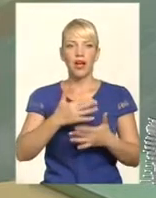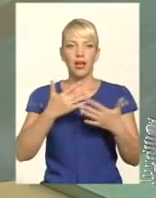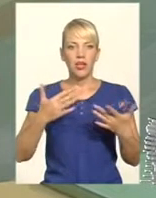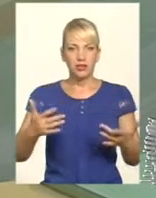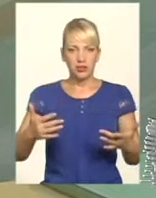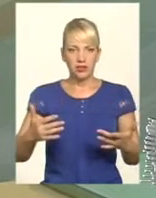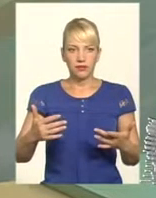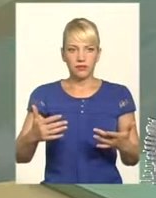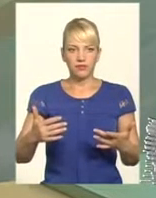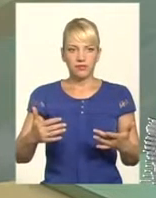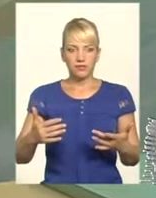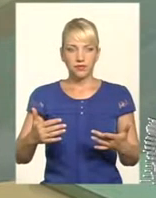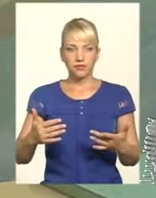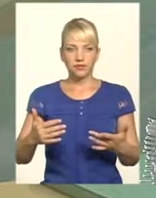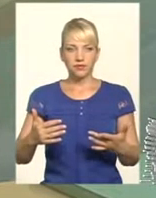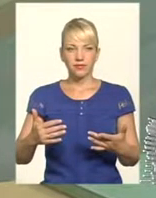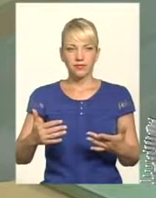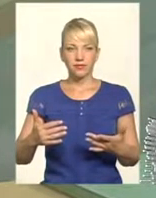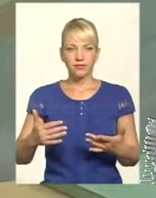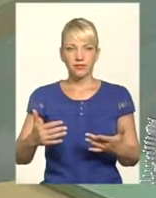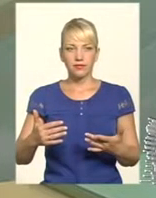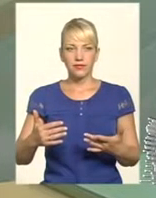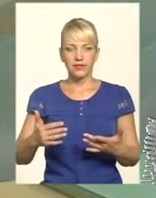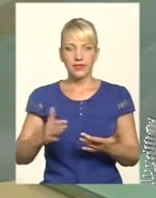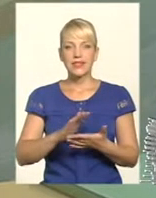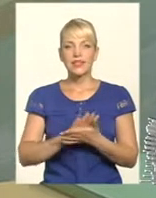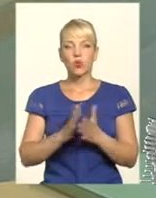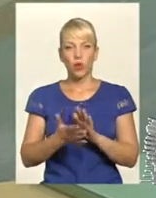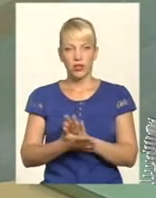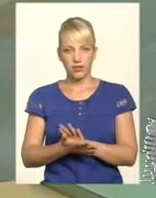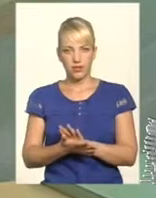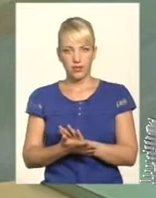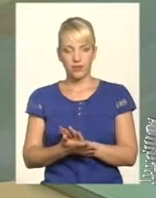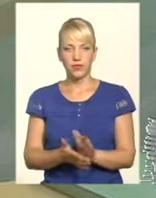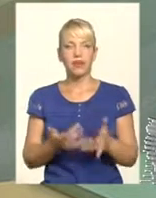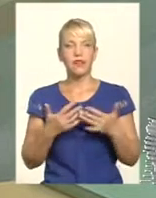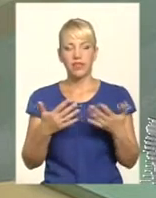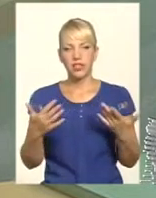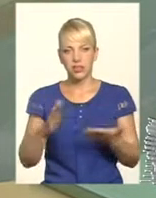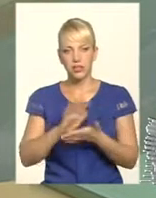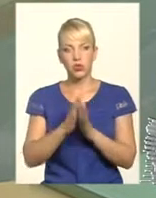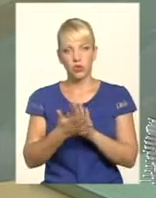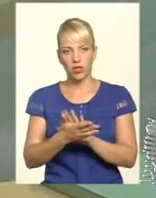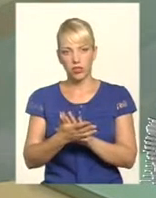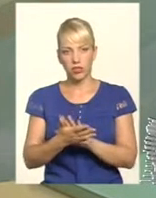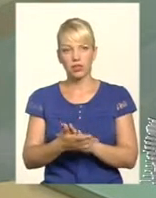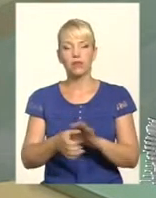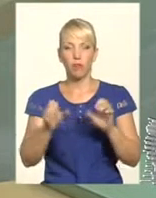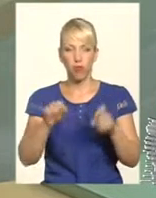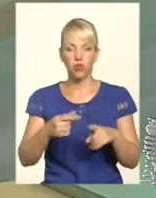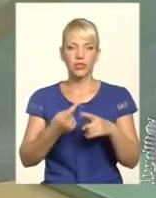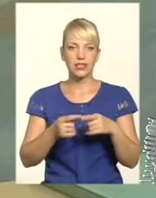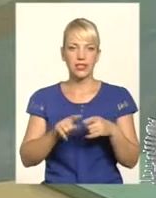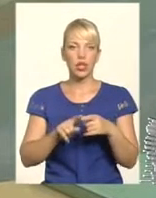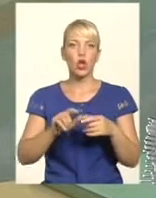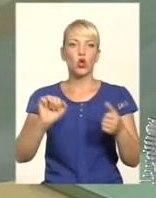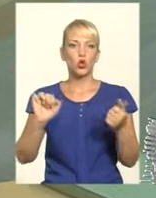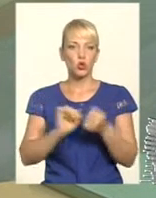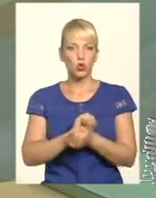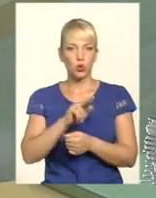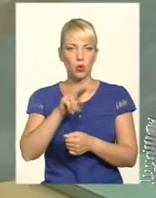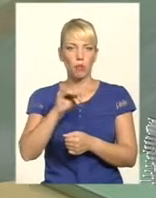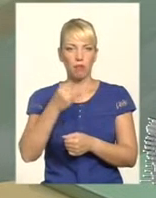на різні, як то кажуть, такі ситуації. І в різних ситуаціях можна з цим сухпаєм вижити.